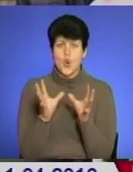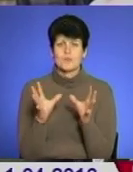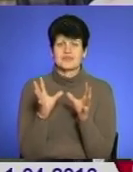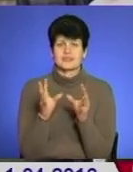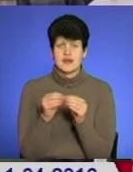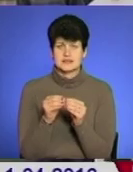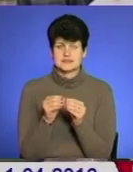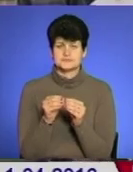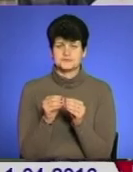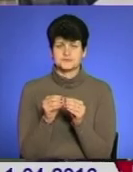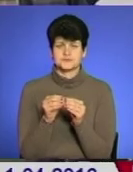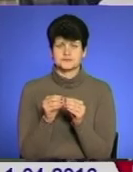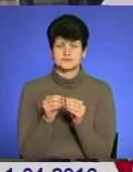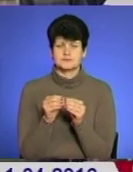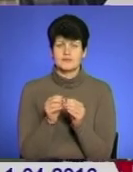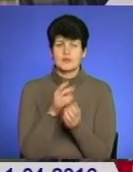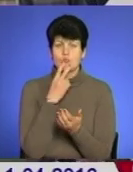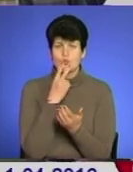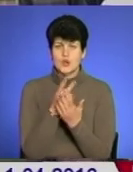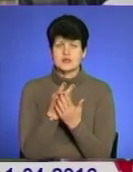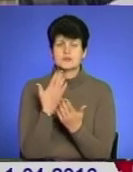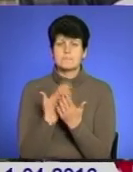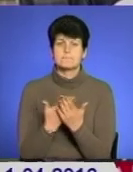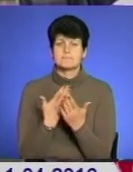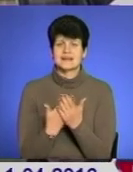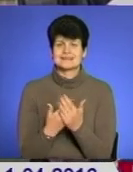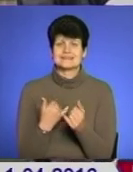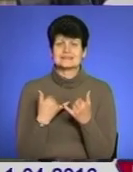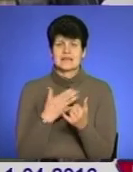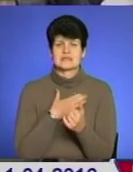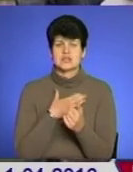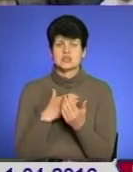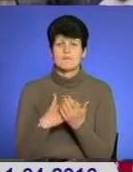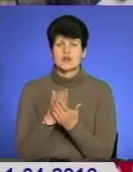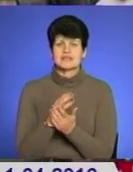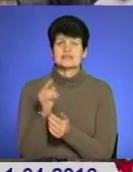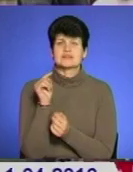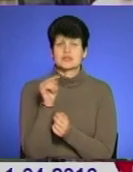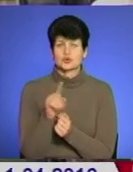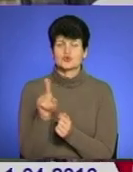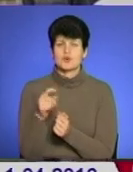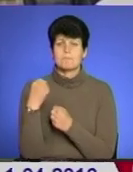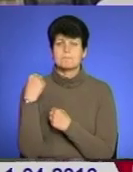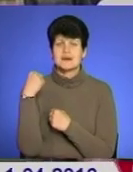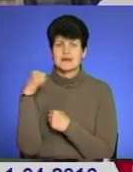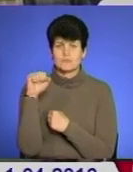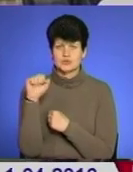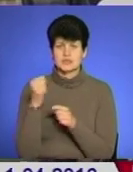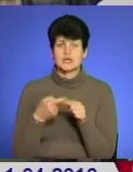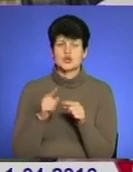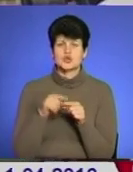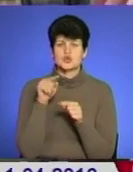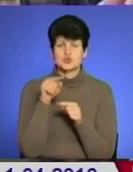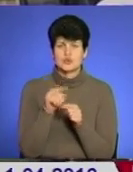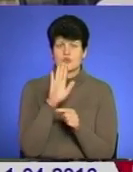об'єдналися і показуємо приклад для наших політиків, для того, щоб перемогти цього агресора.